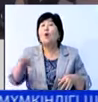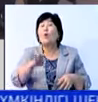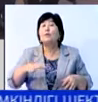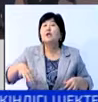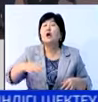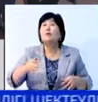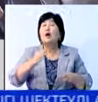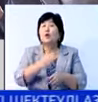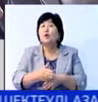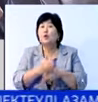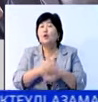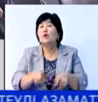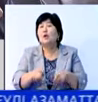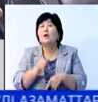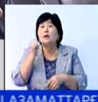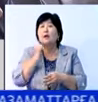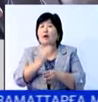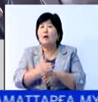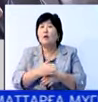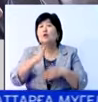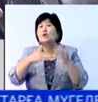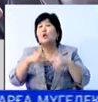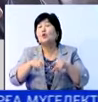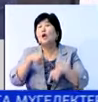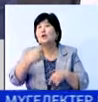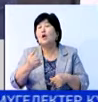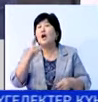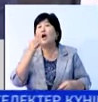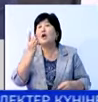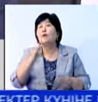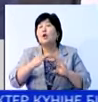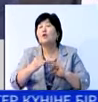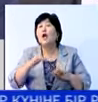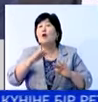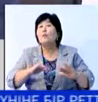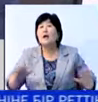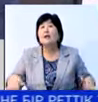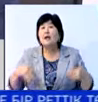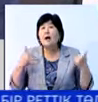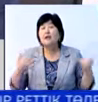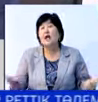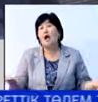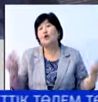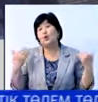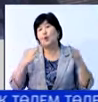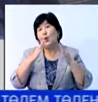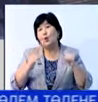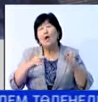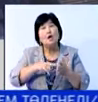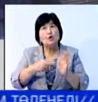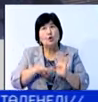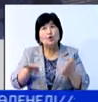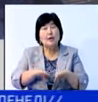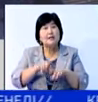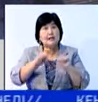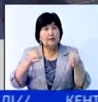аумағында тұралап қалған сақалды құрылыстар туралы да айтылды. Соның бірі Қармақшы ауданындағы балаларға арналған тынығу лагері. Жоспар бойынша